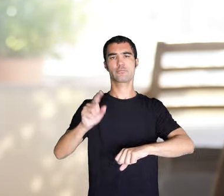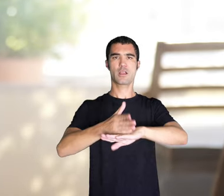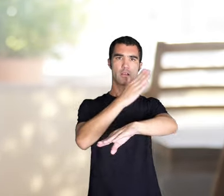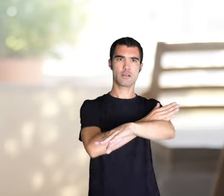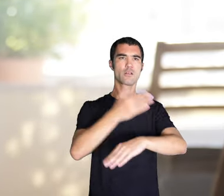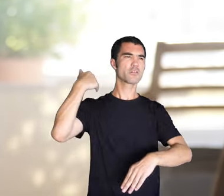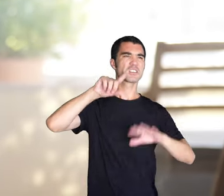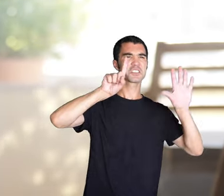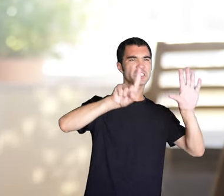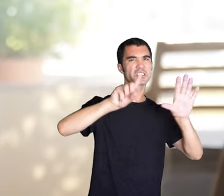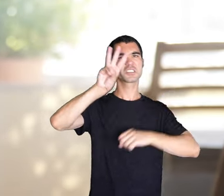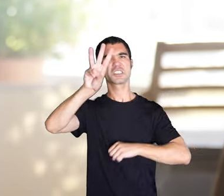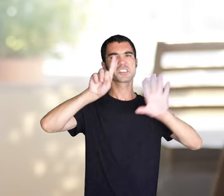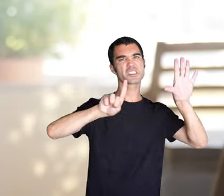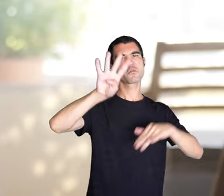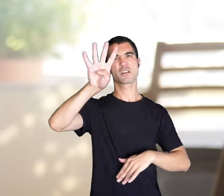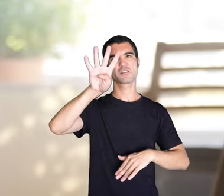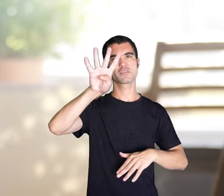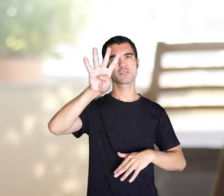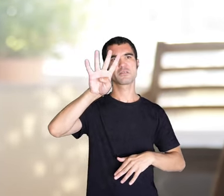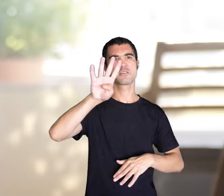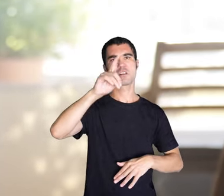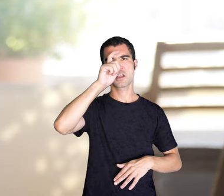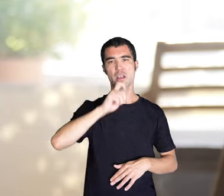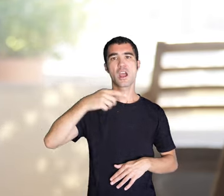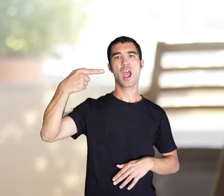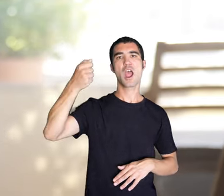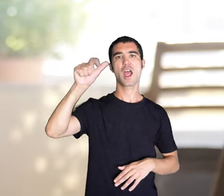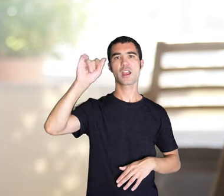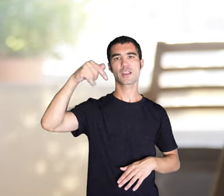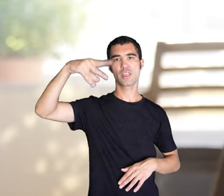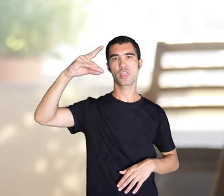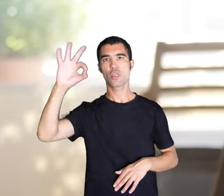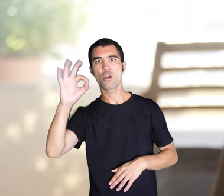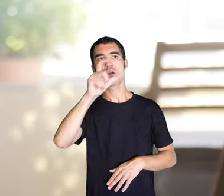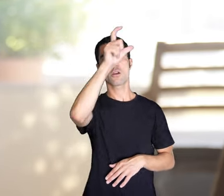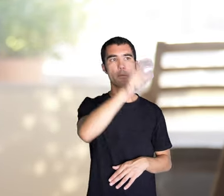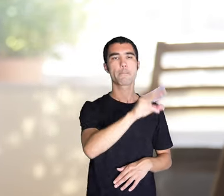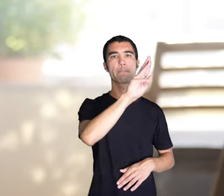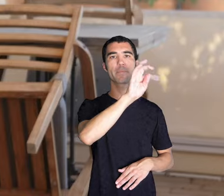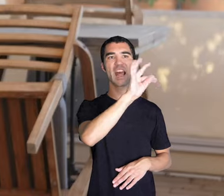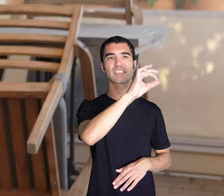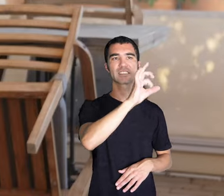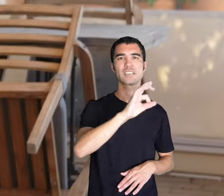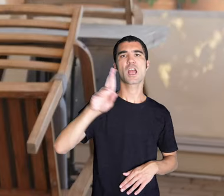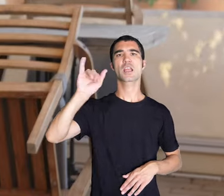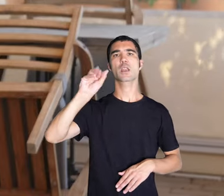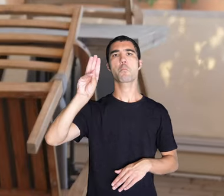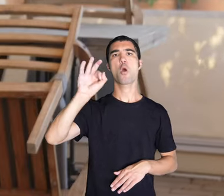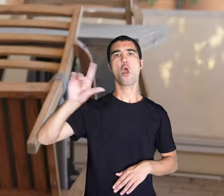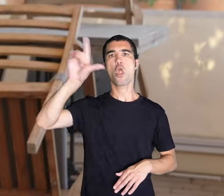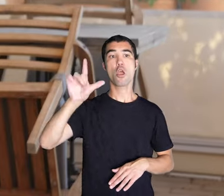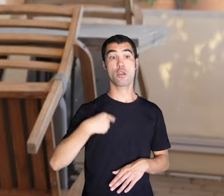63 o 64, que hi havia en Galindo, Isidro Prat i en Joan Ripoll. Nosaltres vaig començar